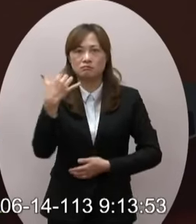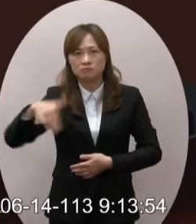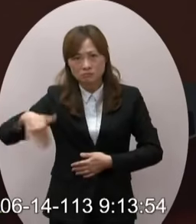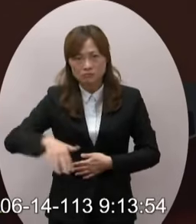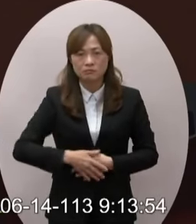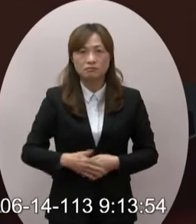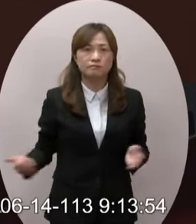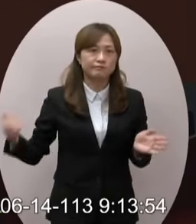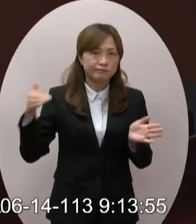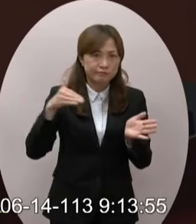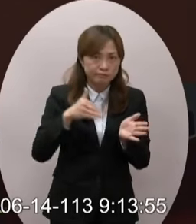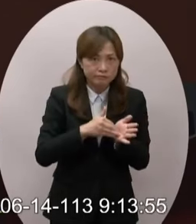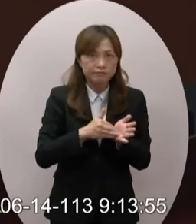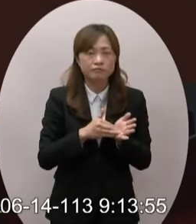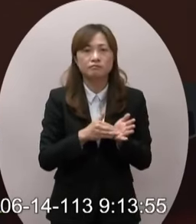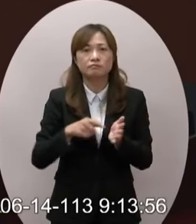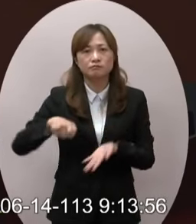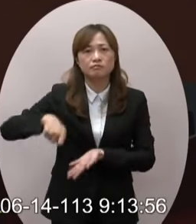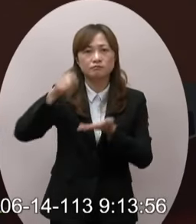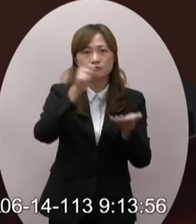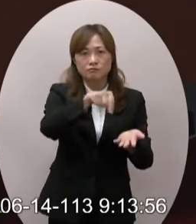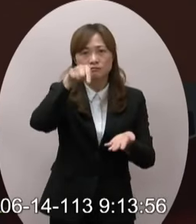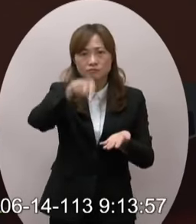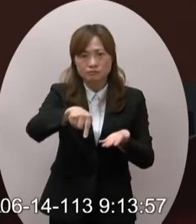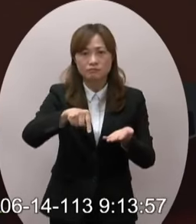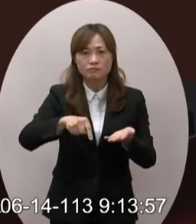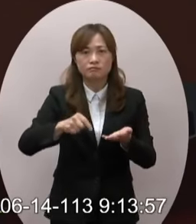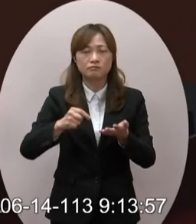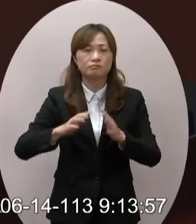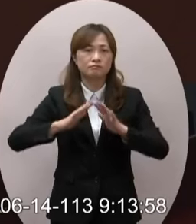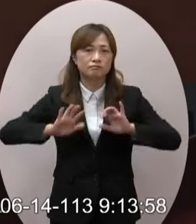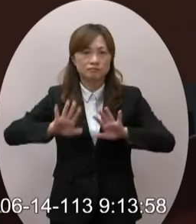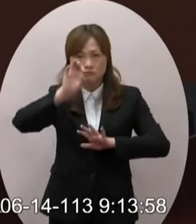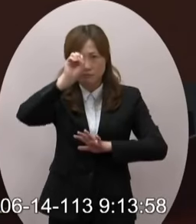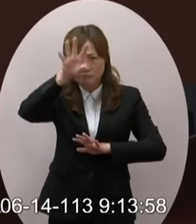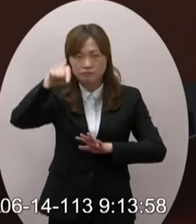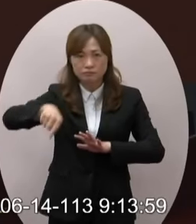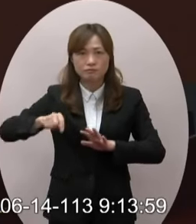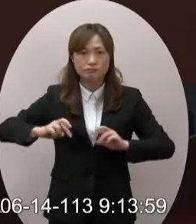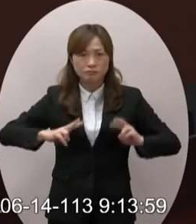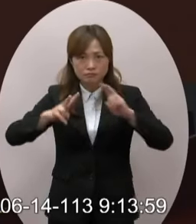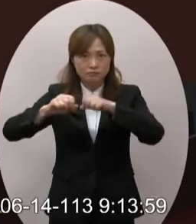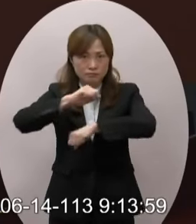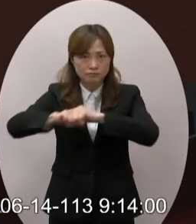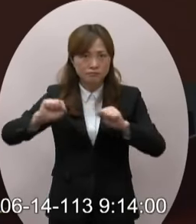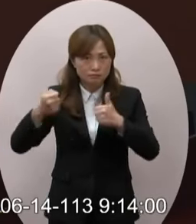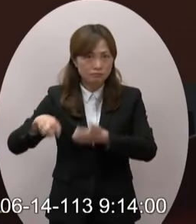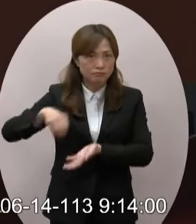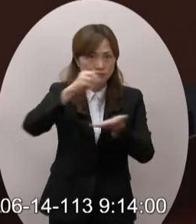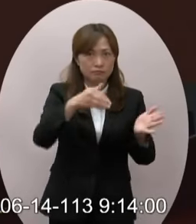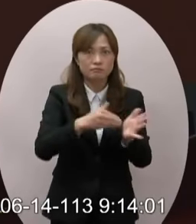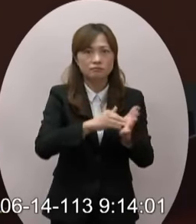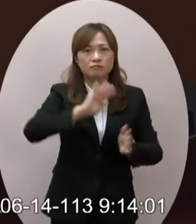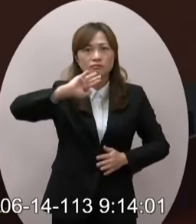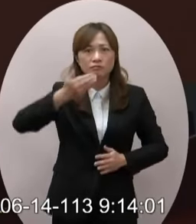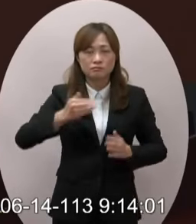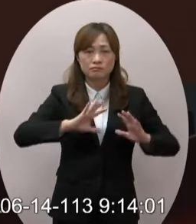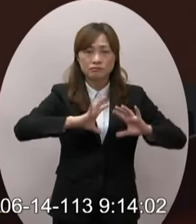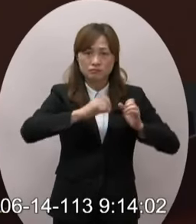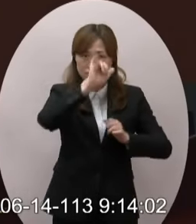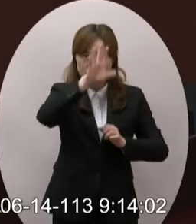呢，我们终于写出了执政党的修正动议，可是当其他两党要支持的时候，民